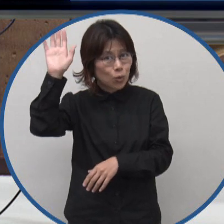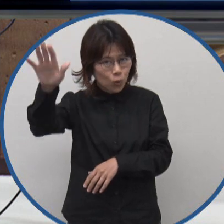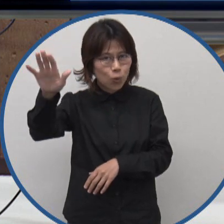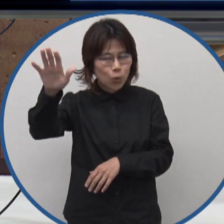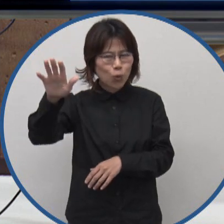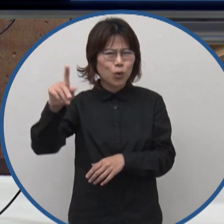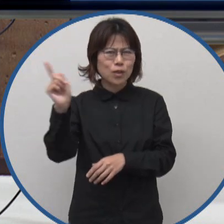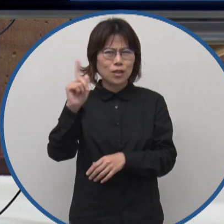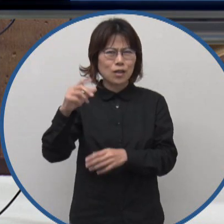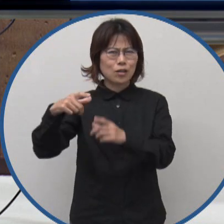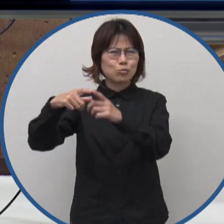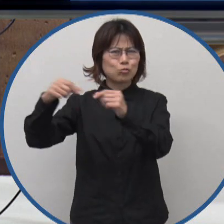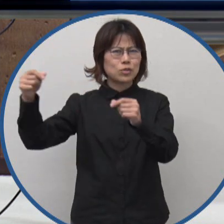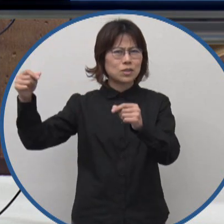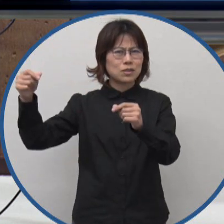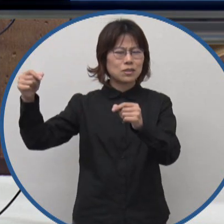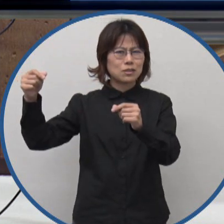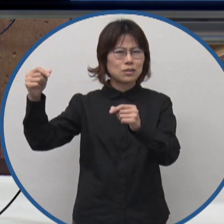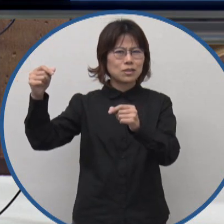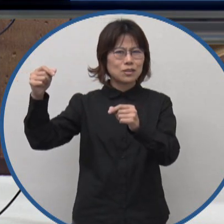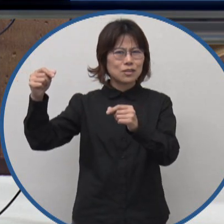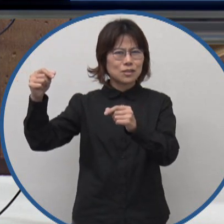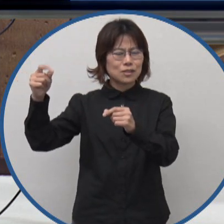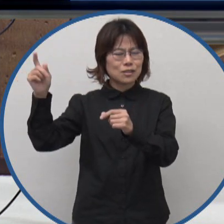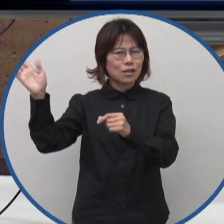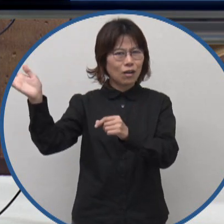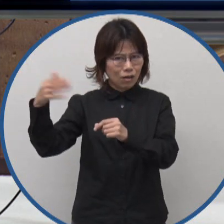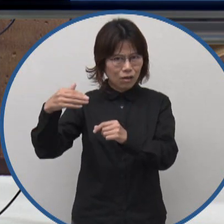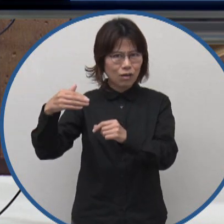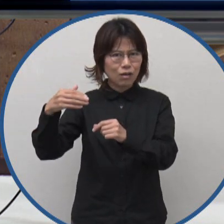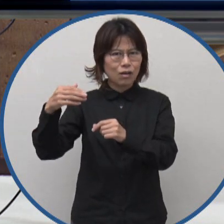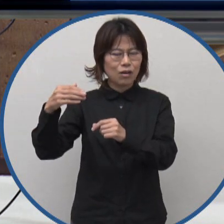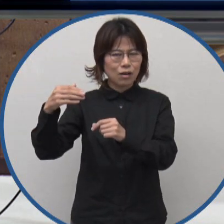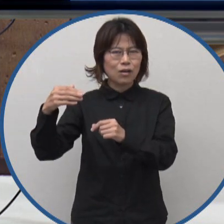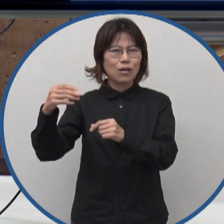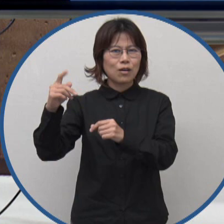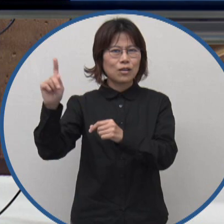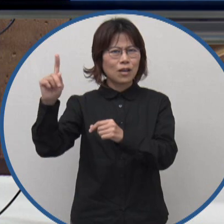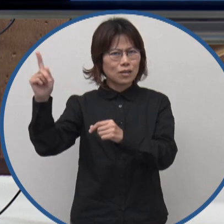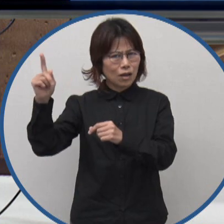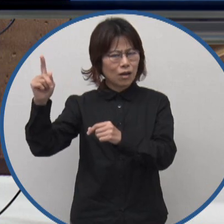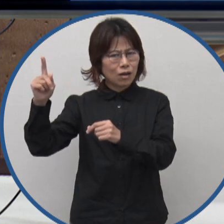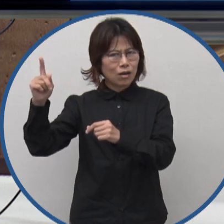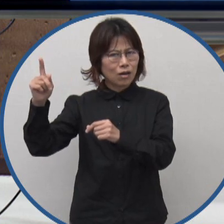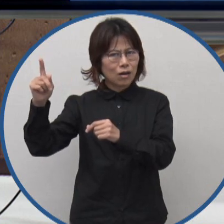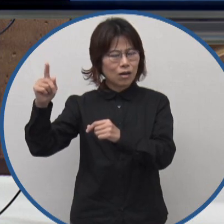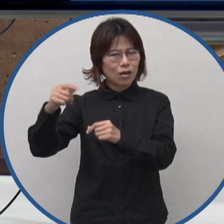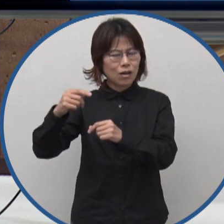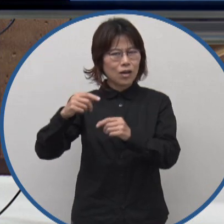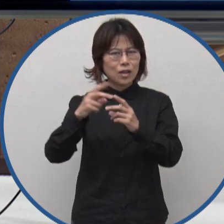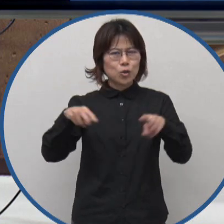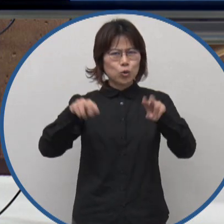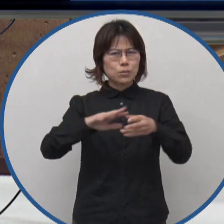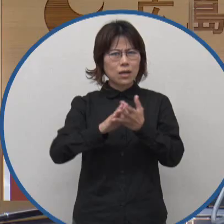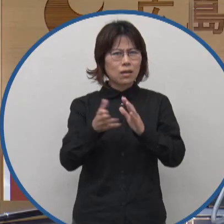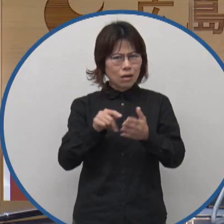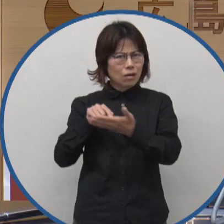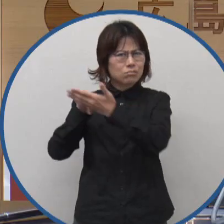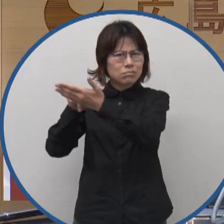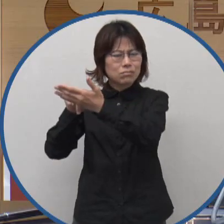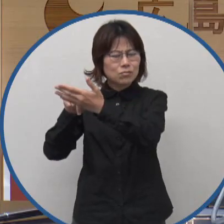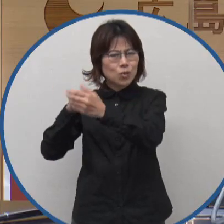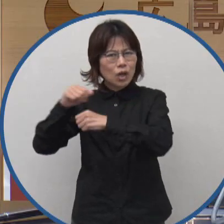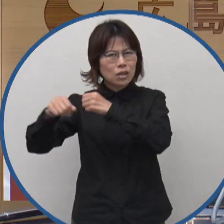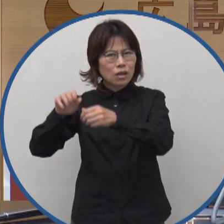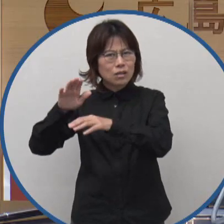、何かその国の方であるとか国の要人であるとかの方にその何かしらの働きかけをする考えなどはありますでしょうか。